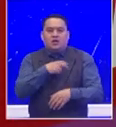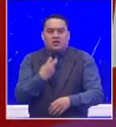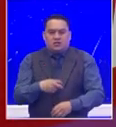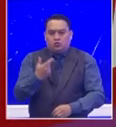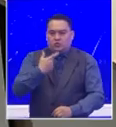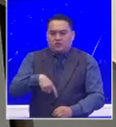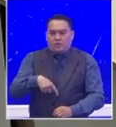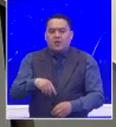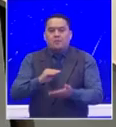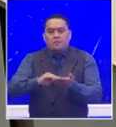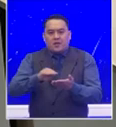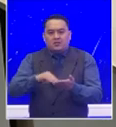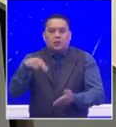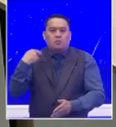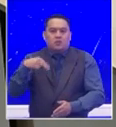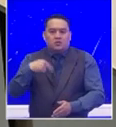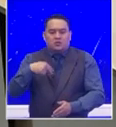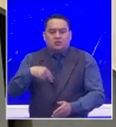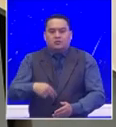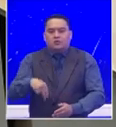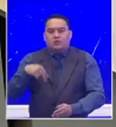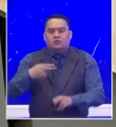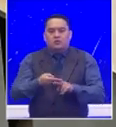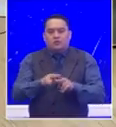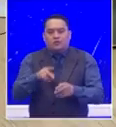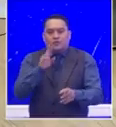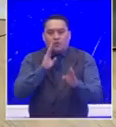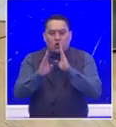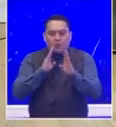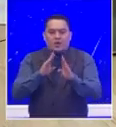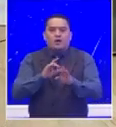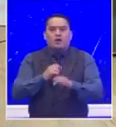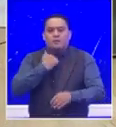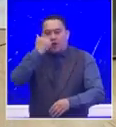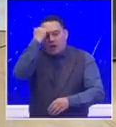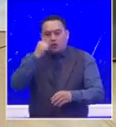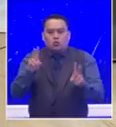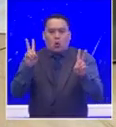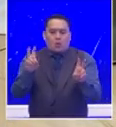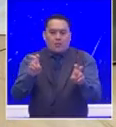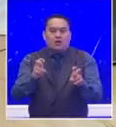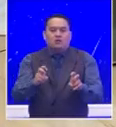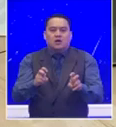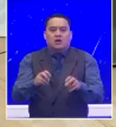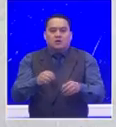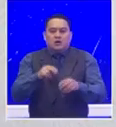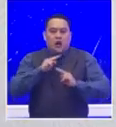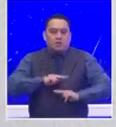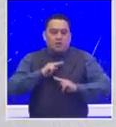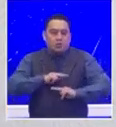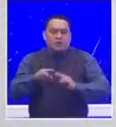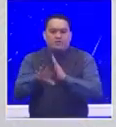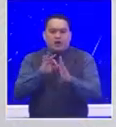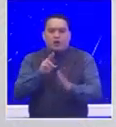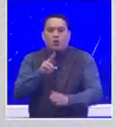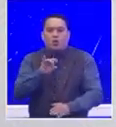собственным. Об этом писал и президент страны Касым-Жомарт Токаев в Твиттере. Цитирую: «Выражаю благодарность медикам, проводящим напряженную работу по